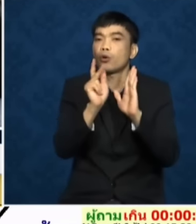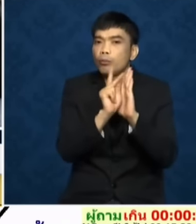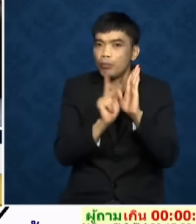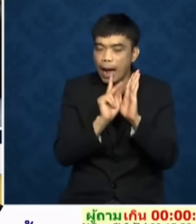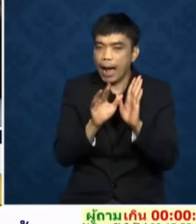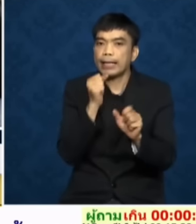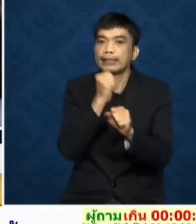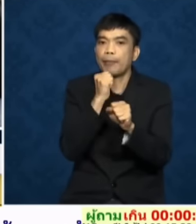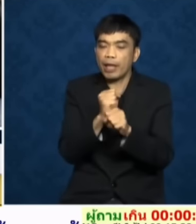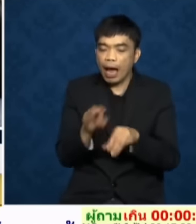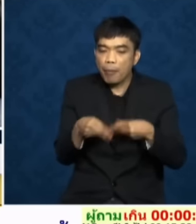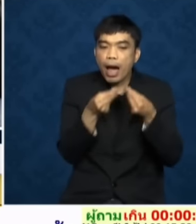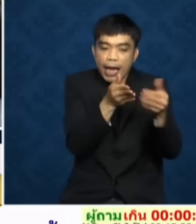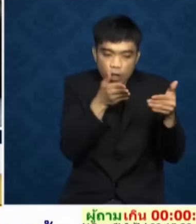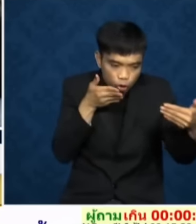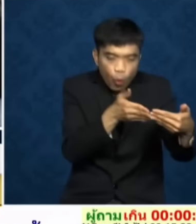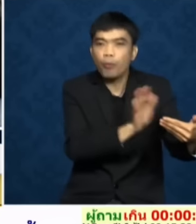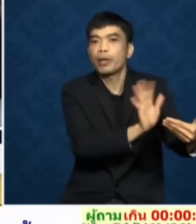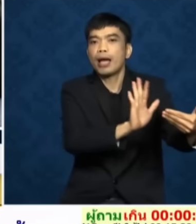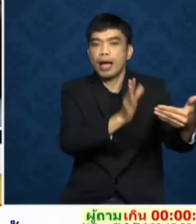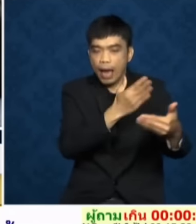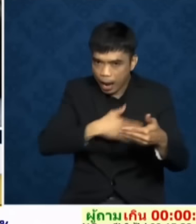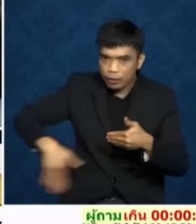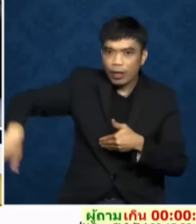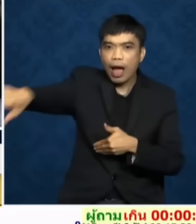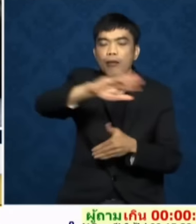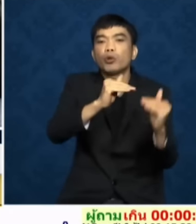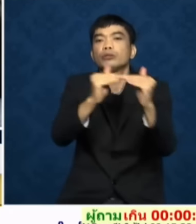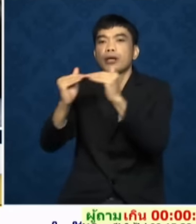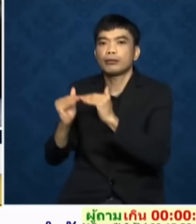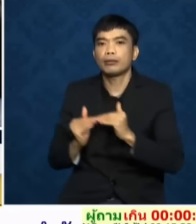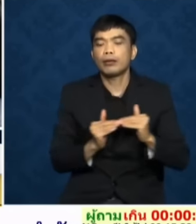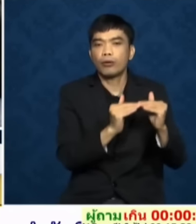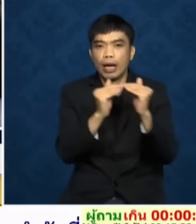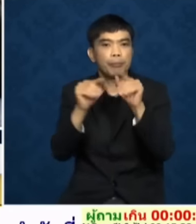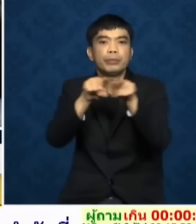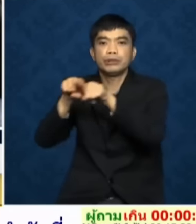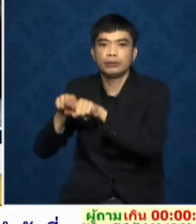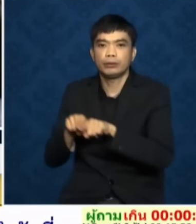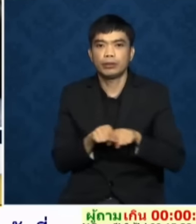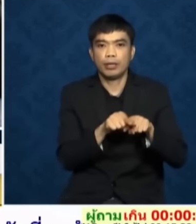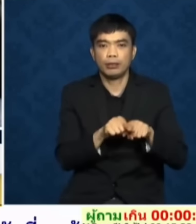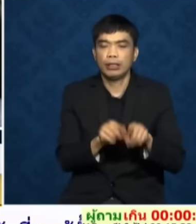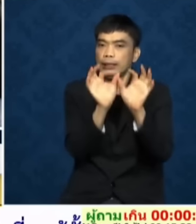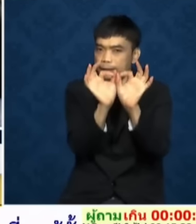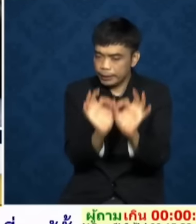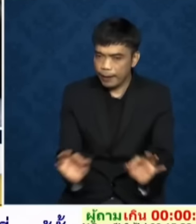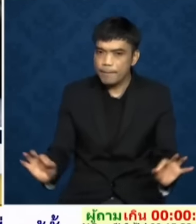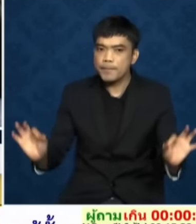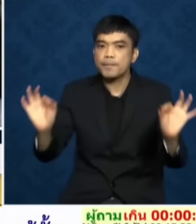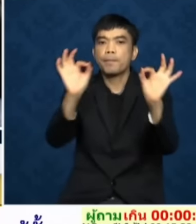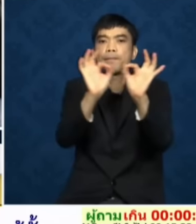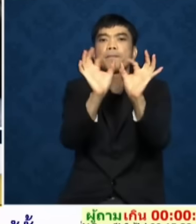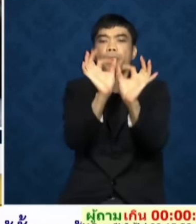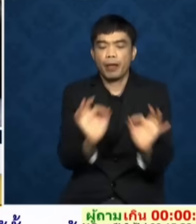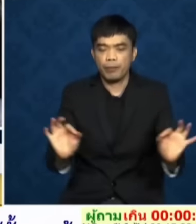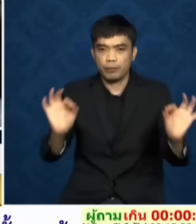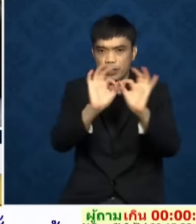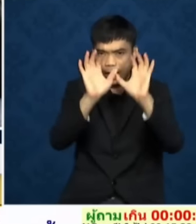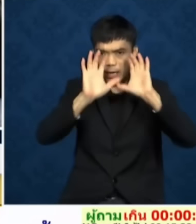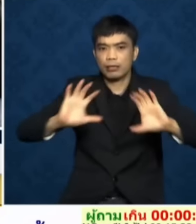าความต้องการความเสมอภาคเท่าเทียมกันนี่เป็นหัวใจและเป็นปัจจัยสำคัญที่รัฐบา